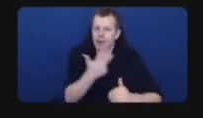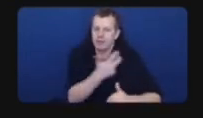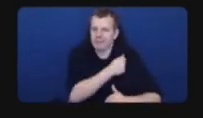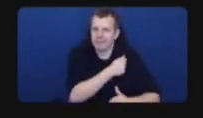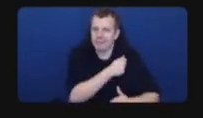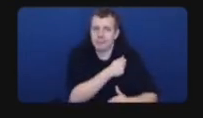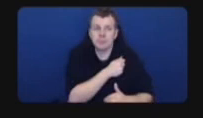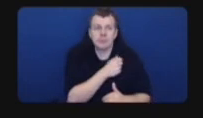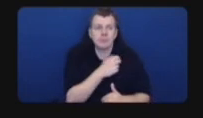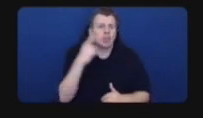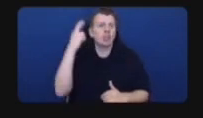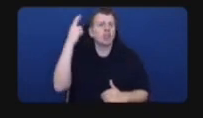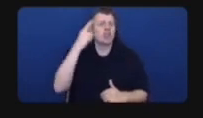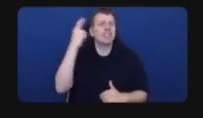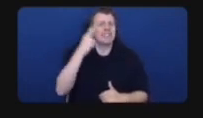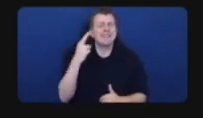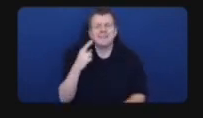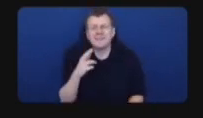其实,